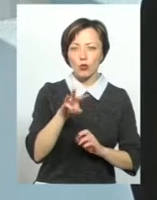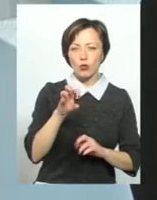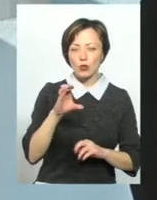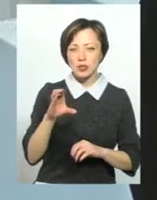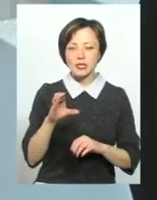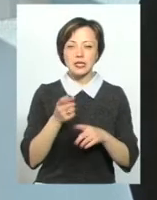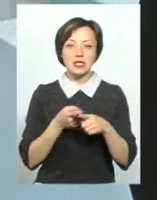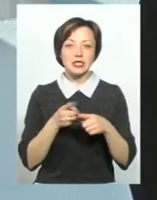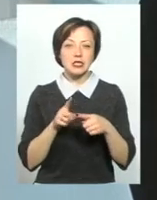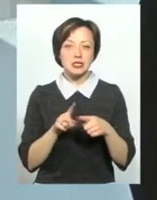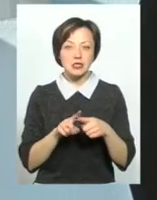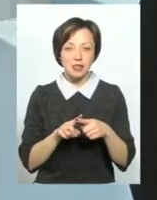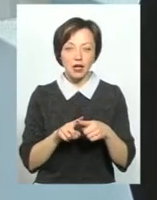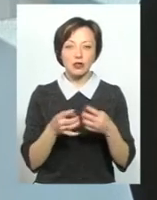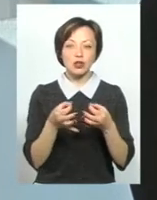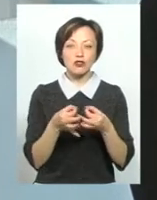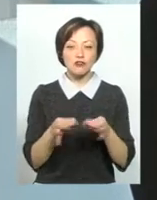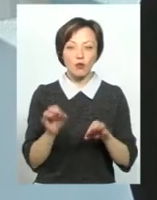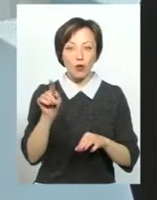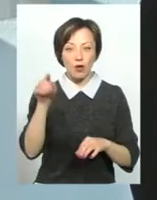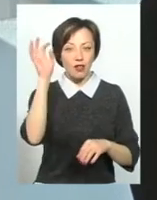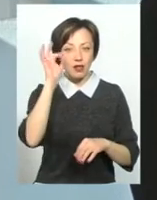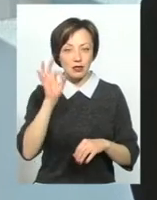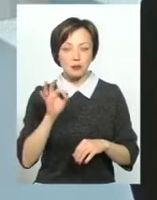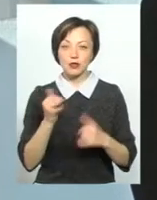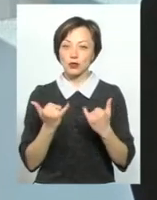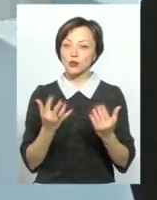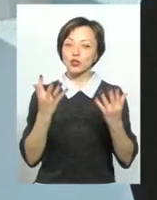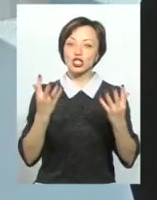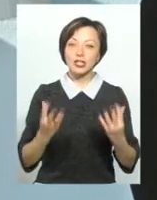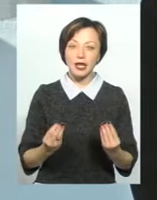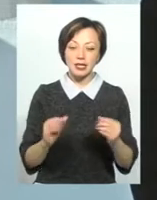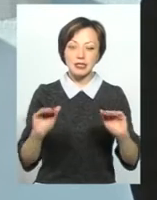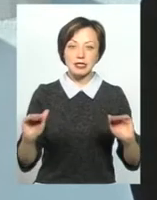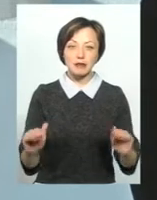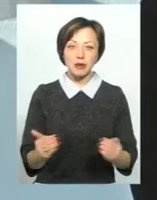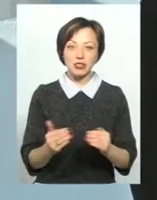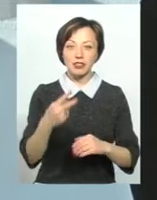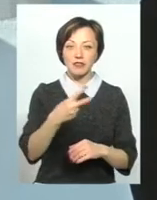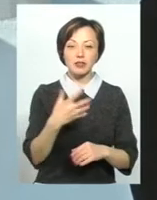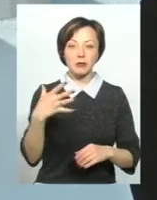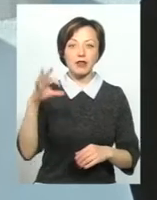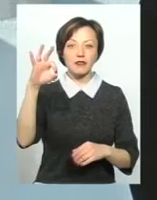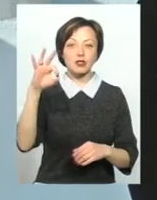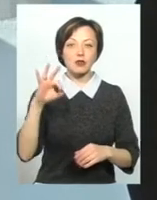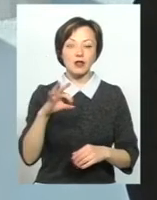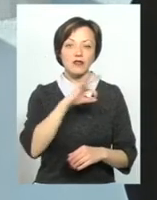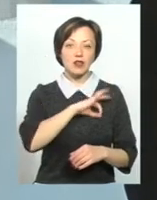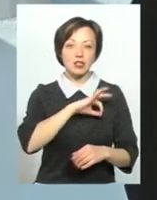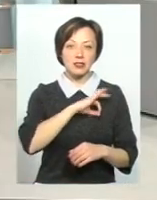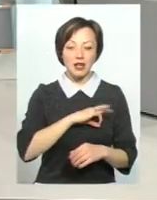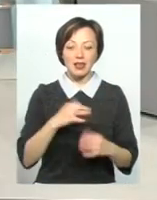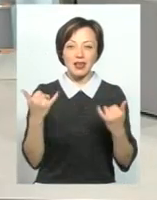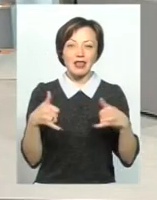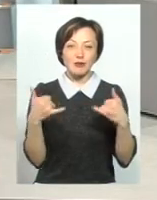І це дозволило їм на сьогоднішній день зменшити на 25% використання